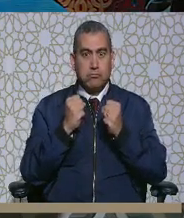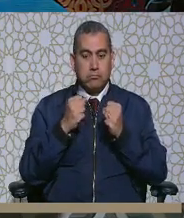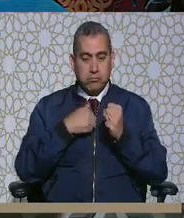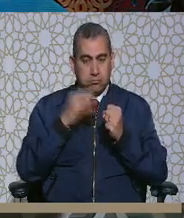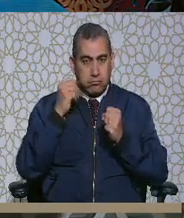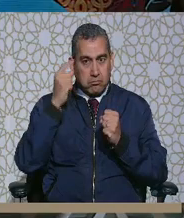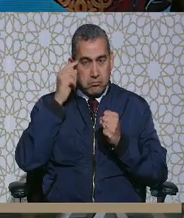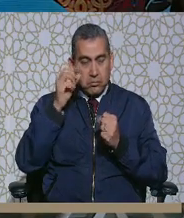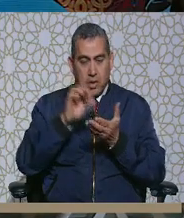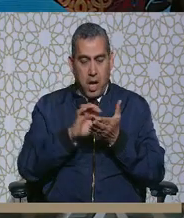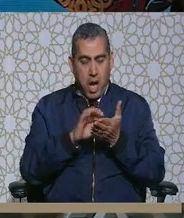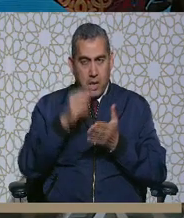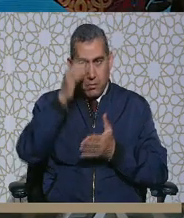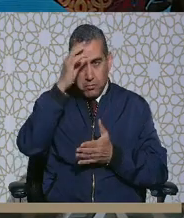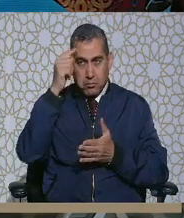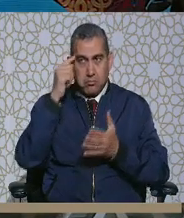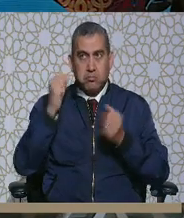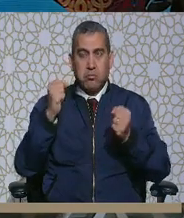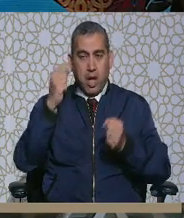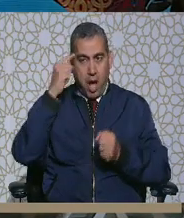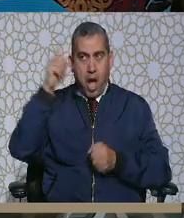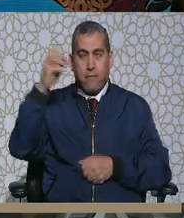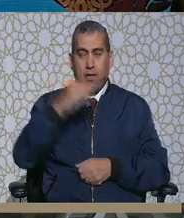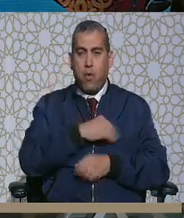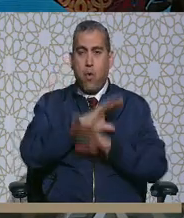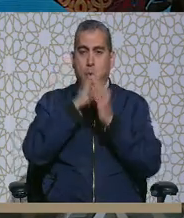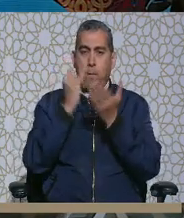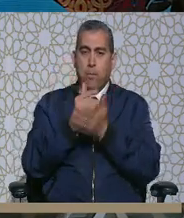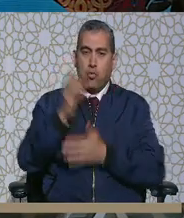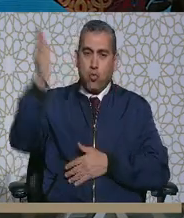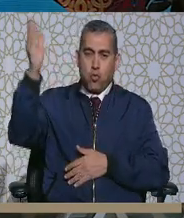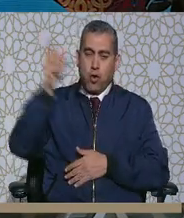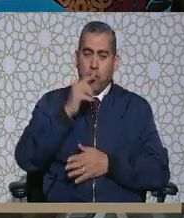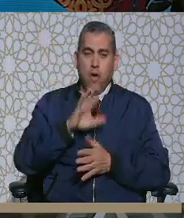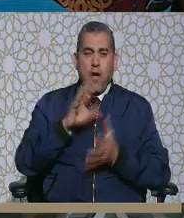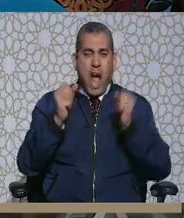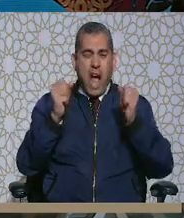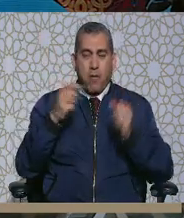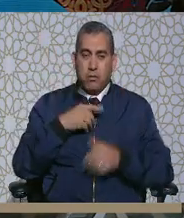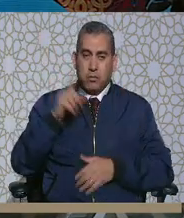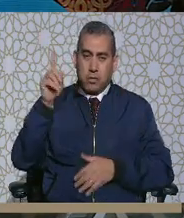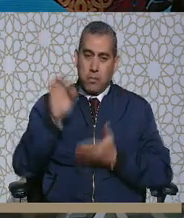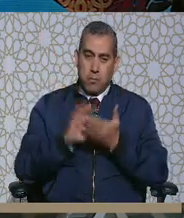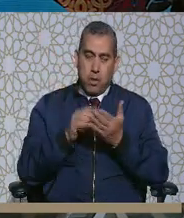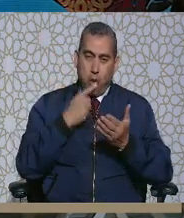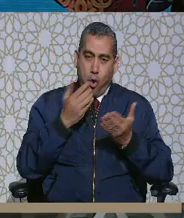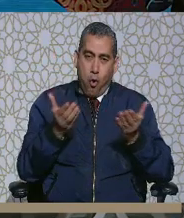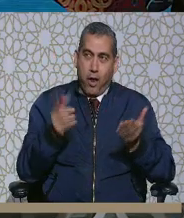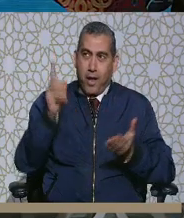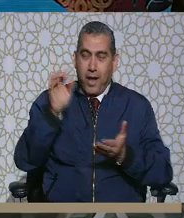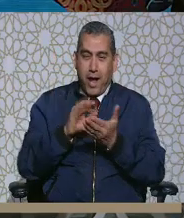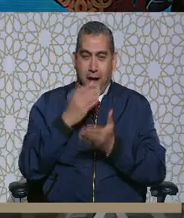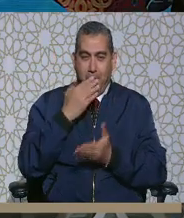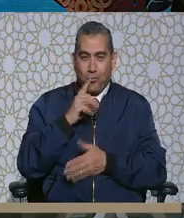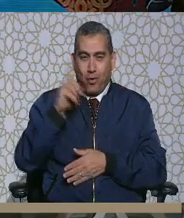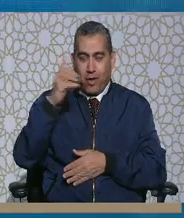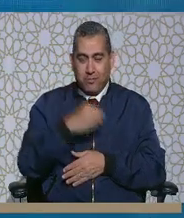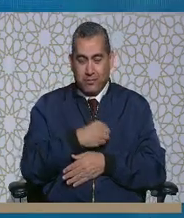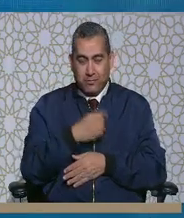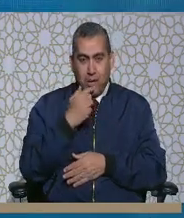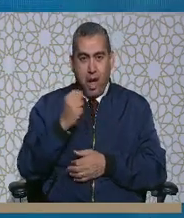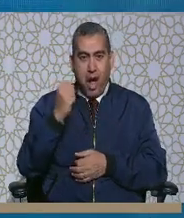القضاء والقدر احنا مش ق ما عندناش قدره ان احنا نفهم بشكل صحيح القضاء